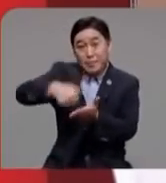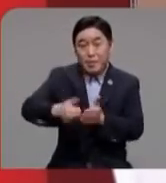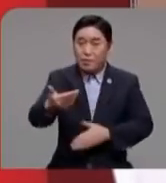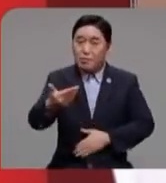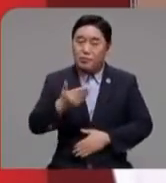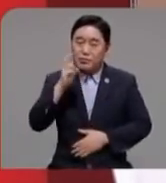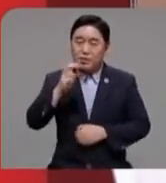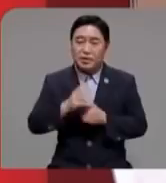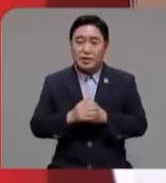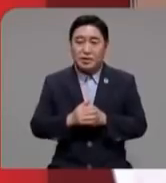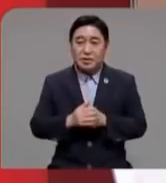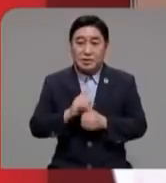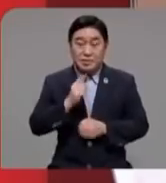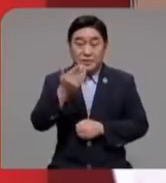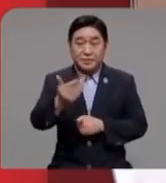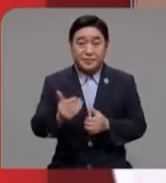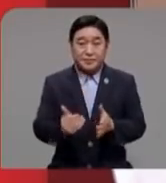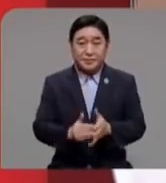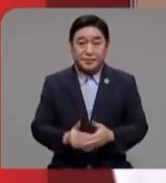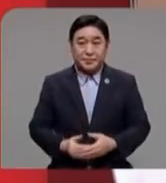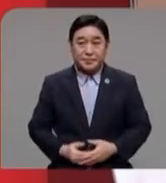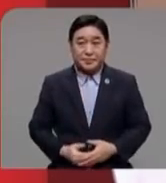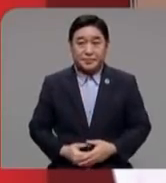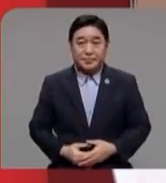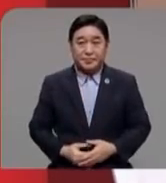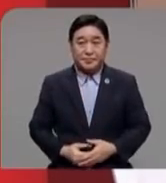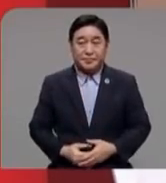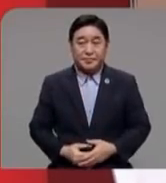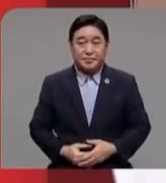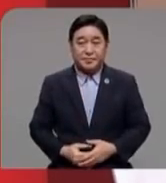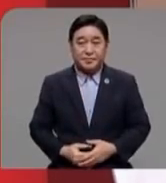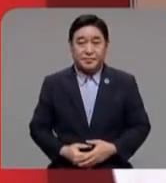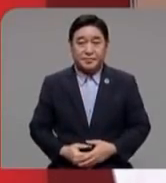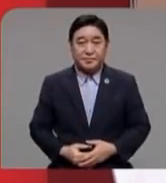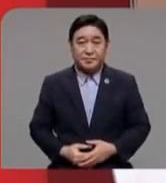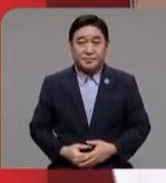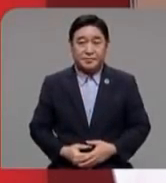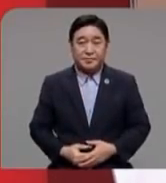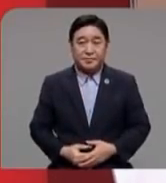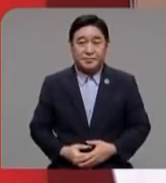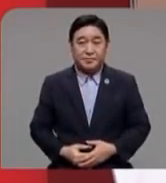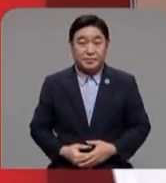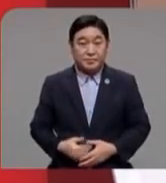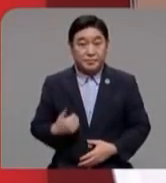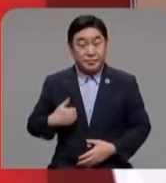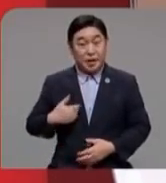게 아니겠습니까? 저는 이제 그 말씀을 드리는 겁니다. 네. 부패 문제에 대해서는. 그럼 제가 네. 두 번째로 네. 한번 이야기해 네. 볼까요?